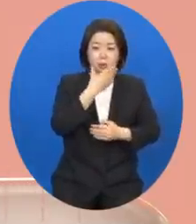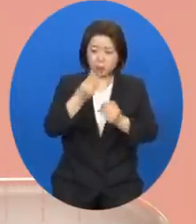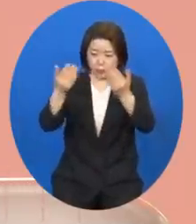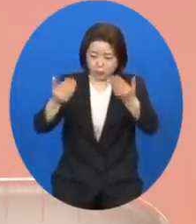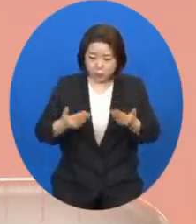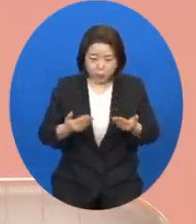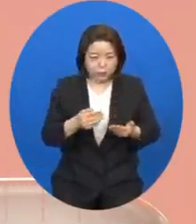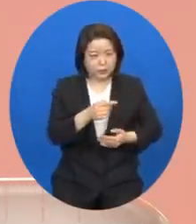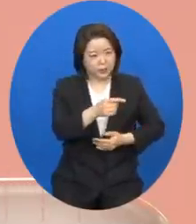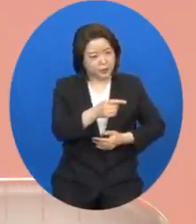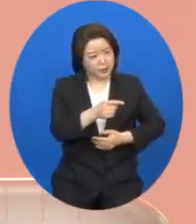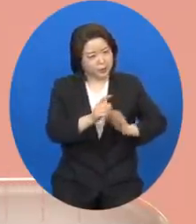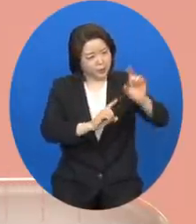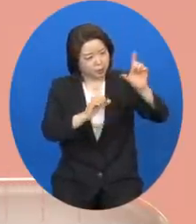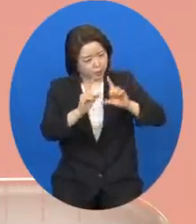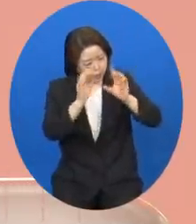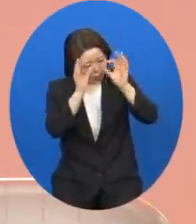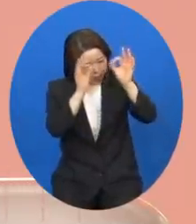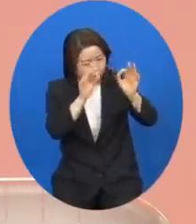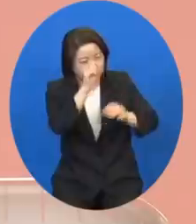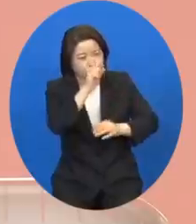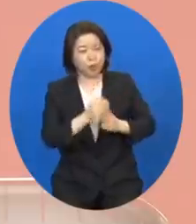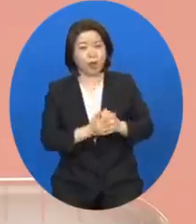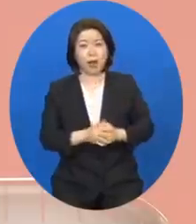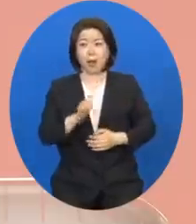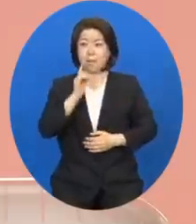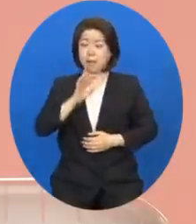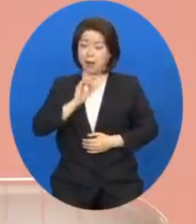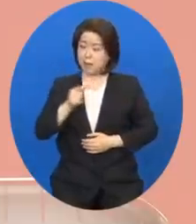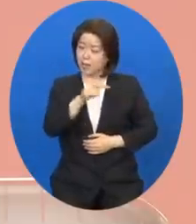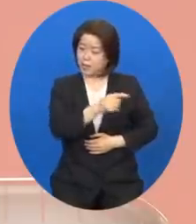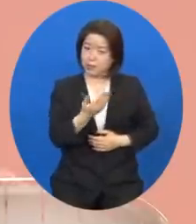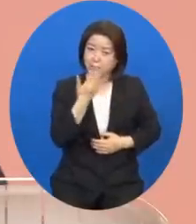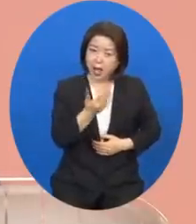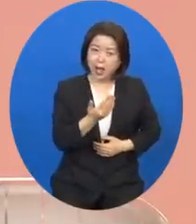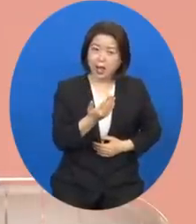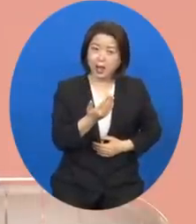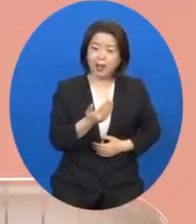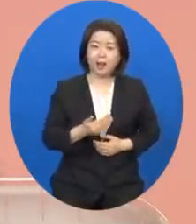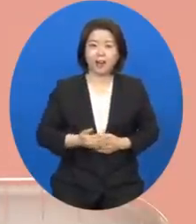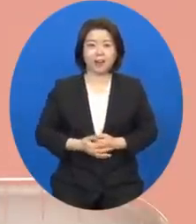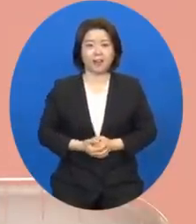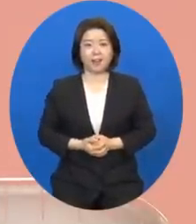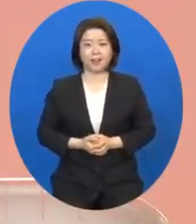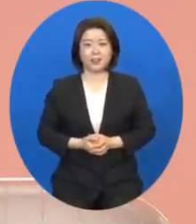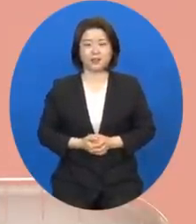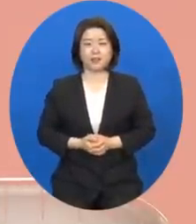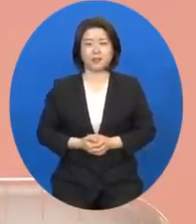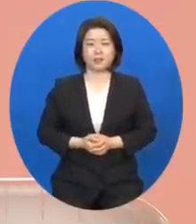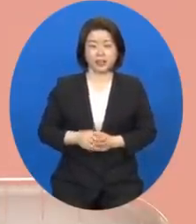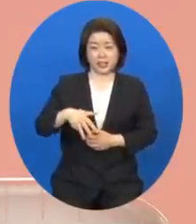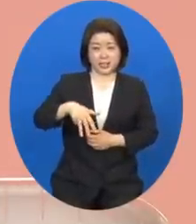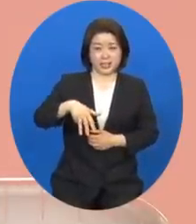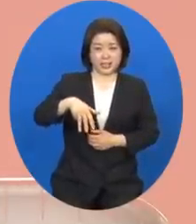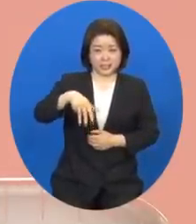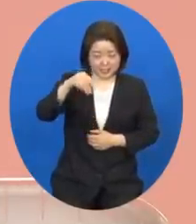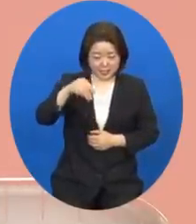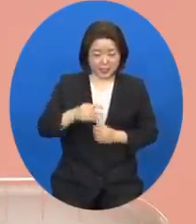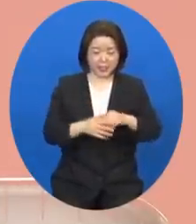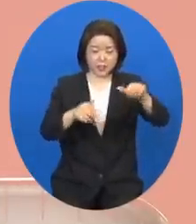애 같아야지. 말만 그렇게 하면 됩니까? 여러분, 창세기 5장에